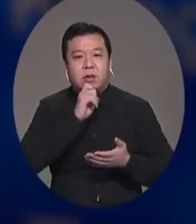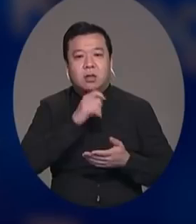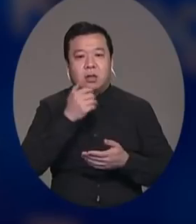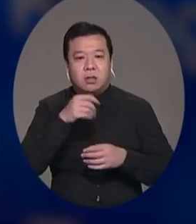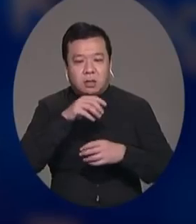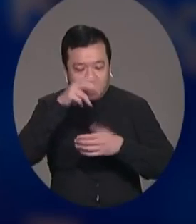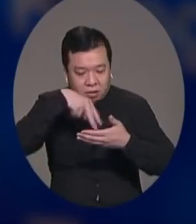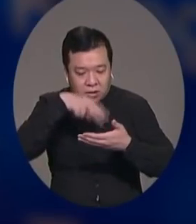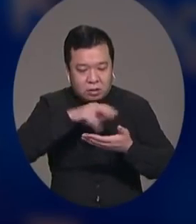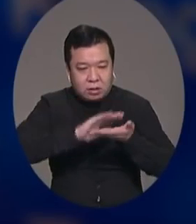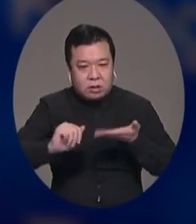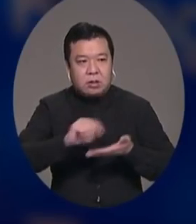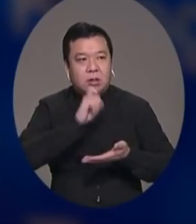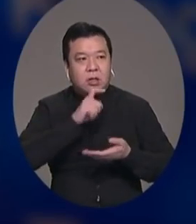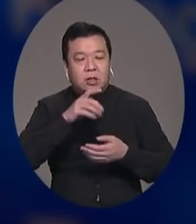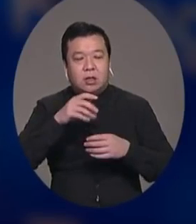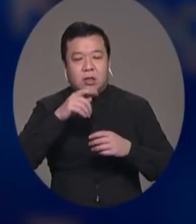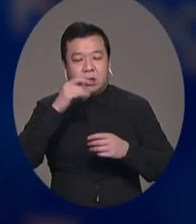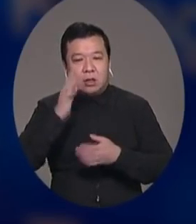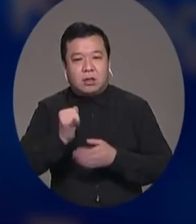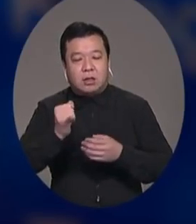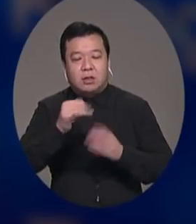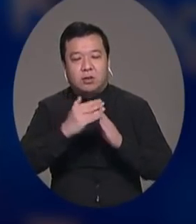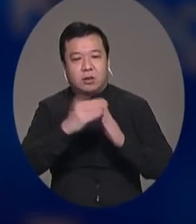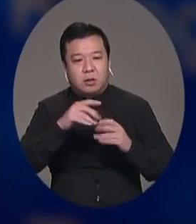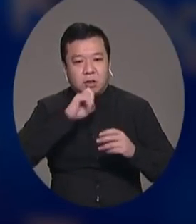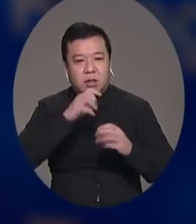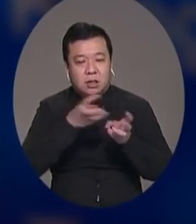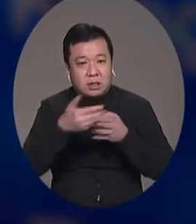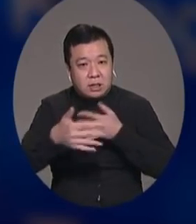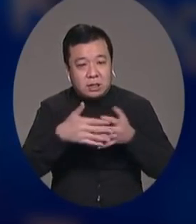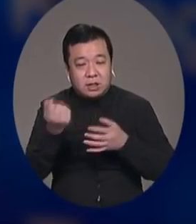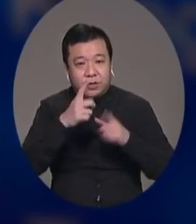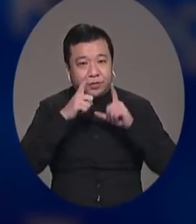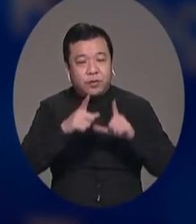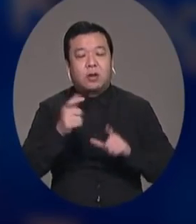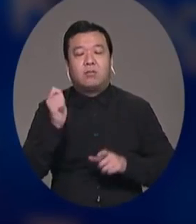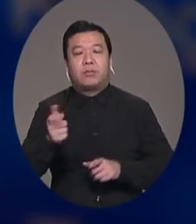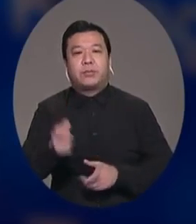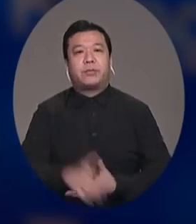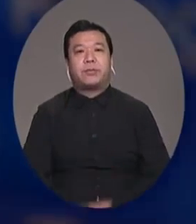查。惩教署回复查询时说，不会就个别事件作出评论。